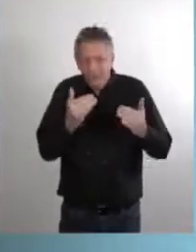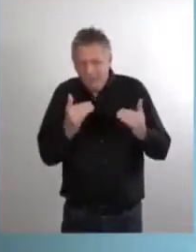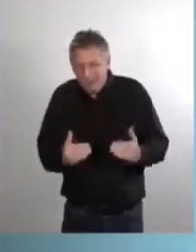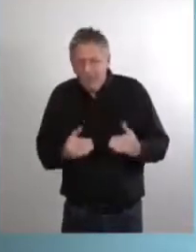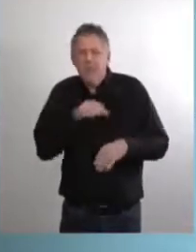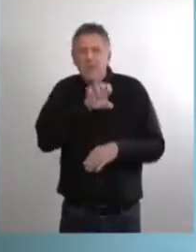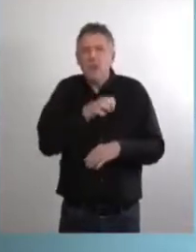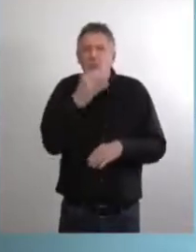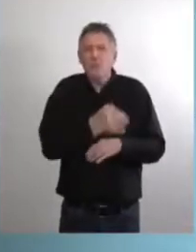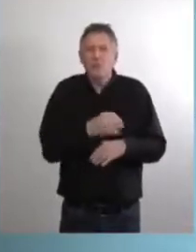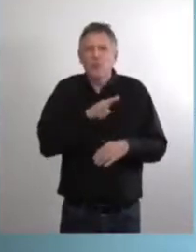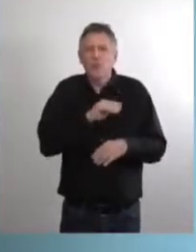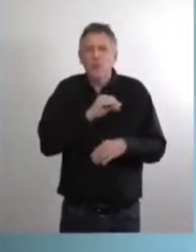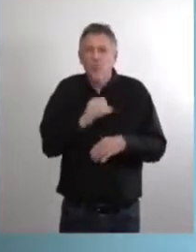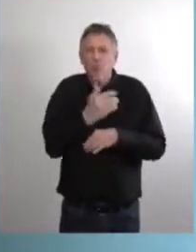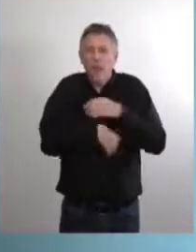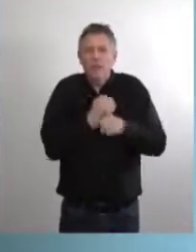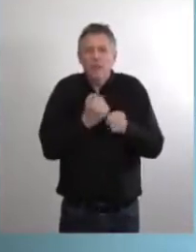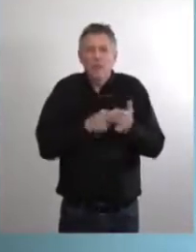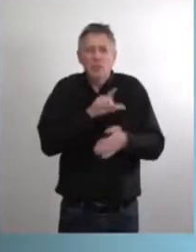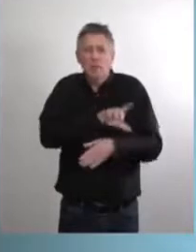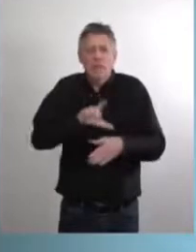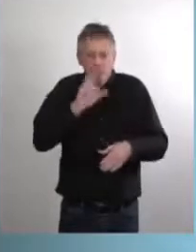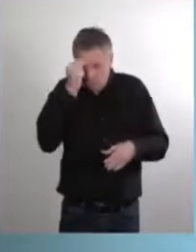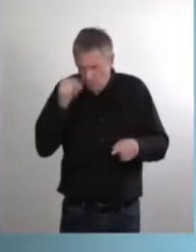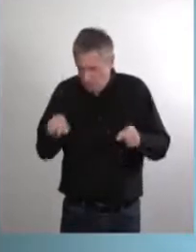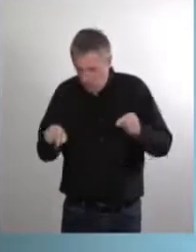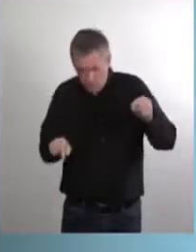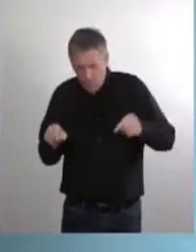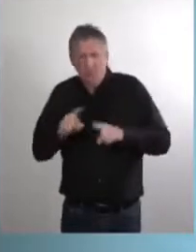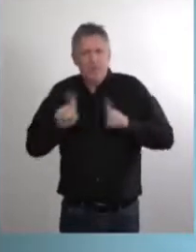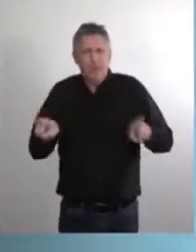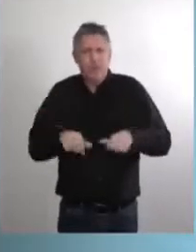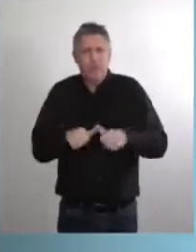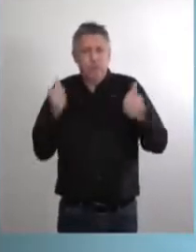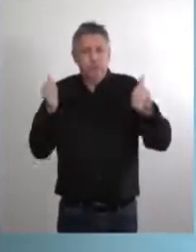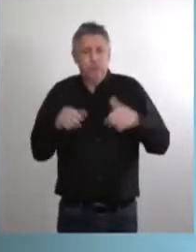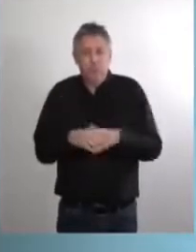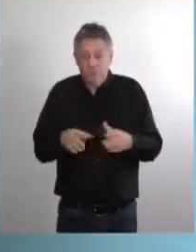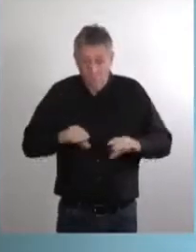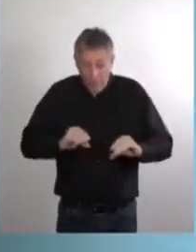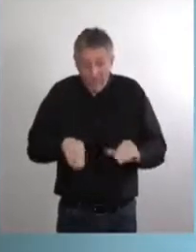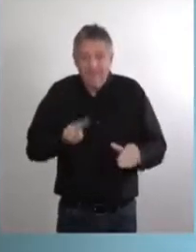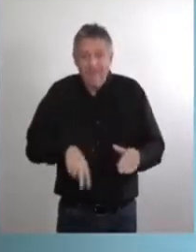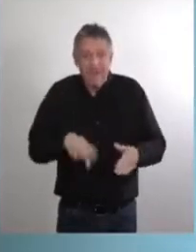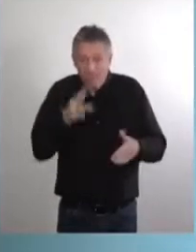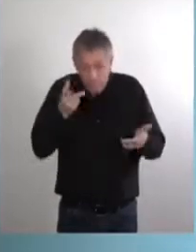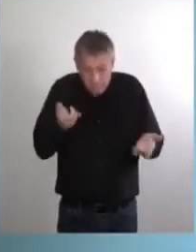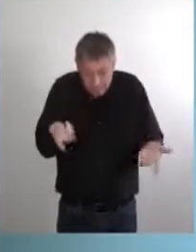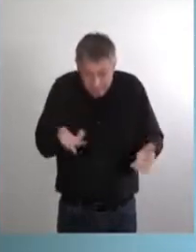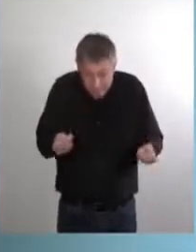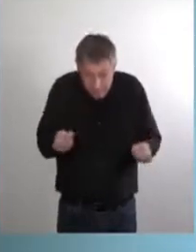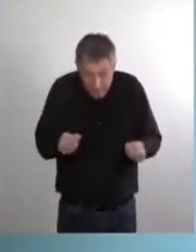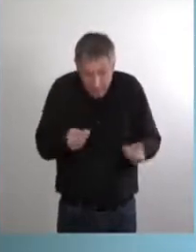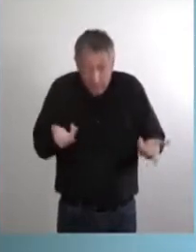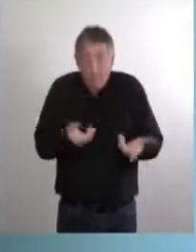hauteur de 45 équivalents temps plein, ce n'est pas possible, parce que quand on prend le même document, qu'on voit qu'il y a une